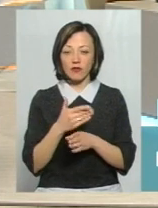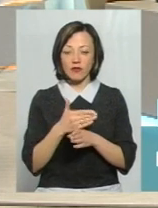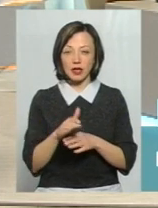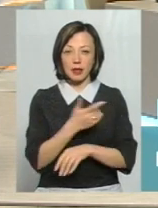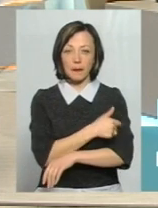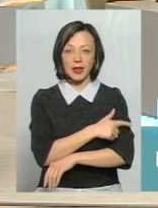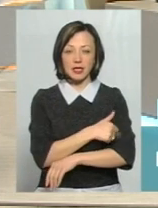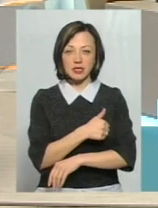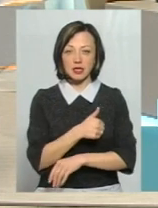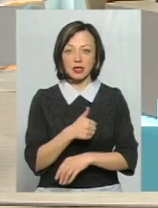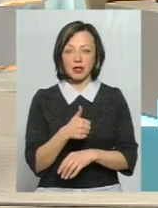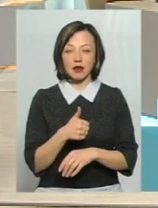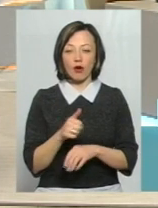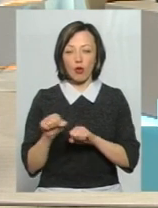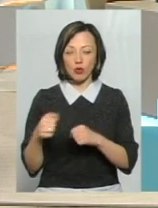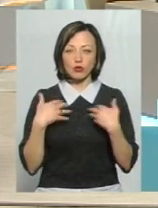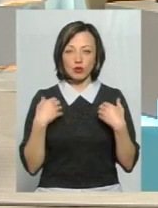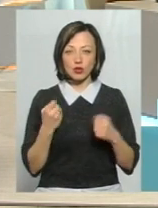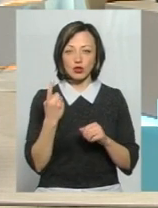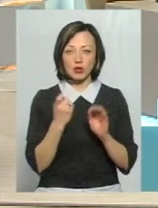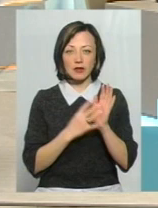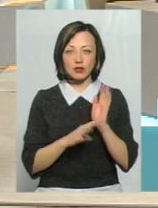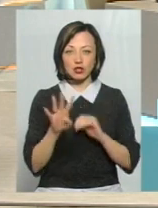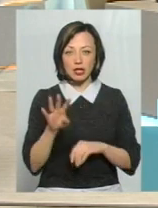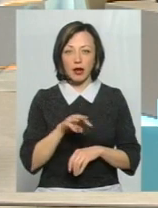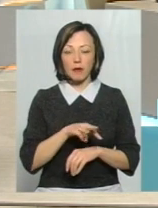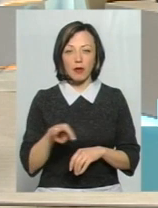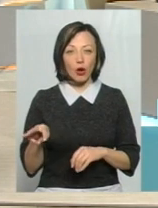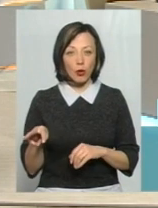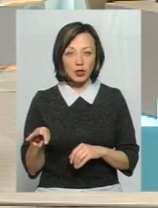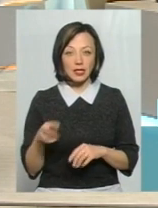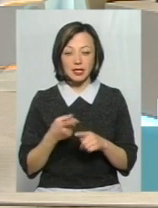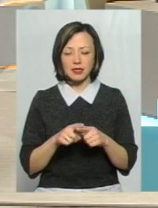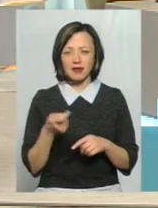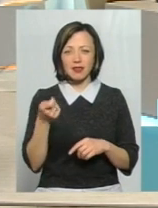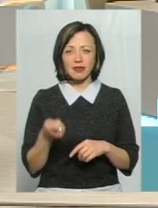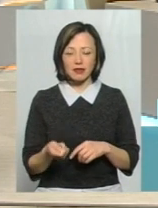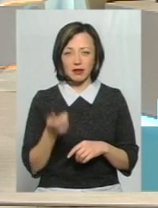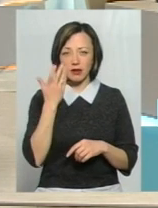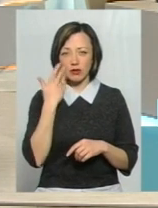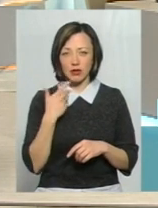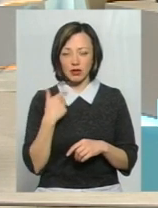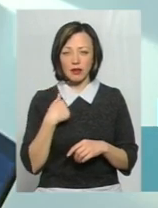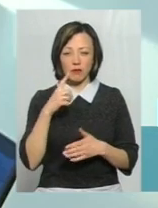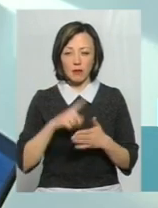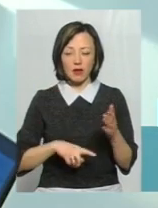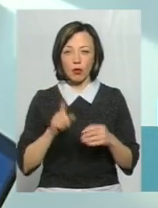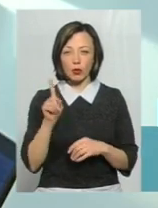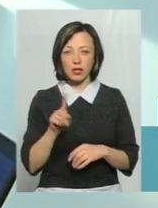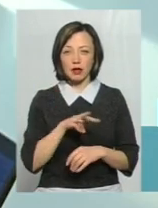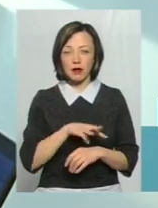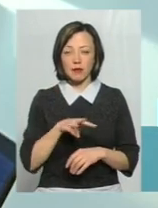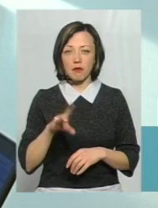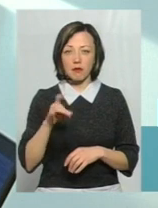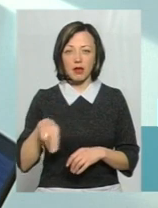медицини або департамент охорони здоров'я 194 мільйона, це капля в морі, коли я впевнений, що 1 мільярд, як